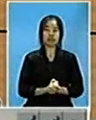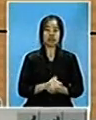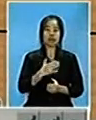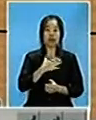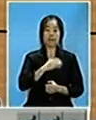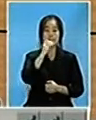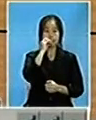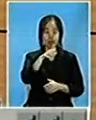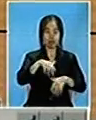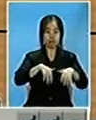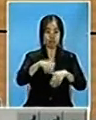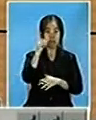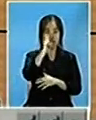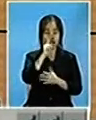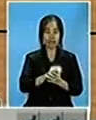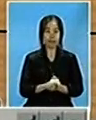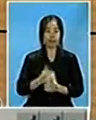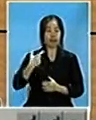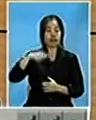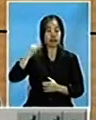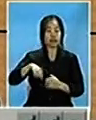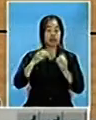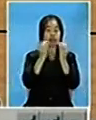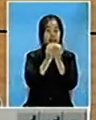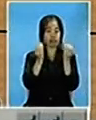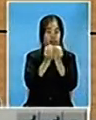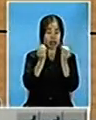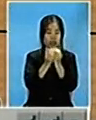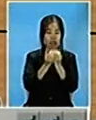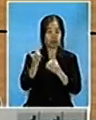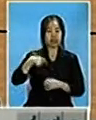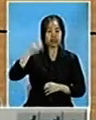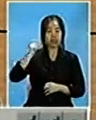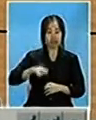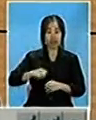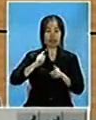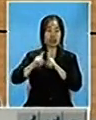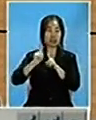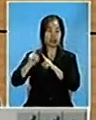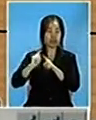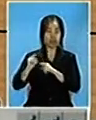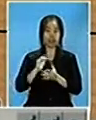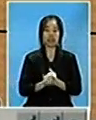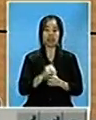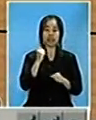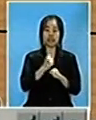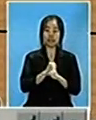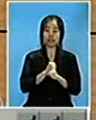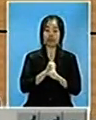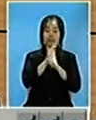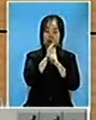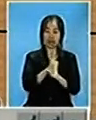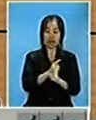น้องประชาชนทั้งประเทศว่าตุลาการศาลรัฐธรรมนูญตุลาการทุกศาลกระทำการภายใ